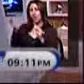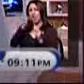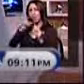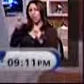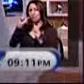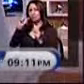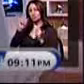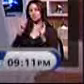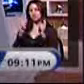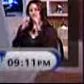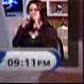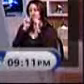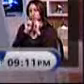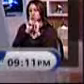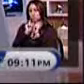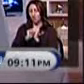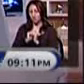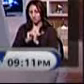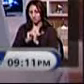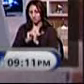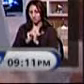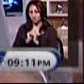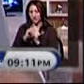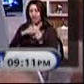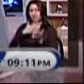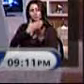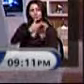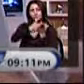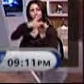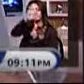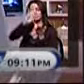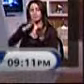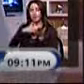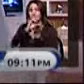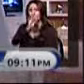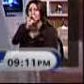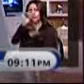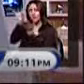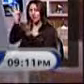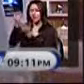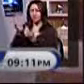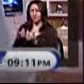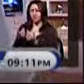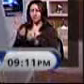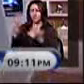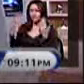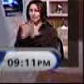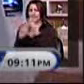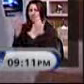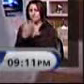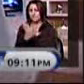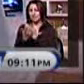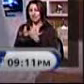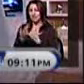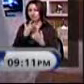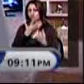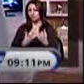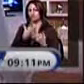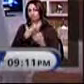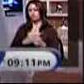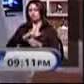المسلمين فكريا، وبالتالي عايز يعمل عمليه تطهير مذبحه بحيث انه يستبدل بهم ناس موالين. طبعا